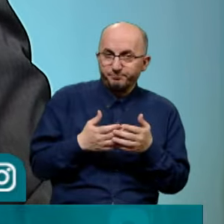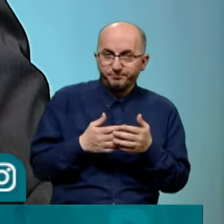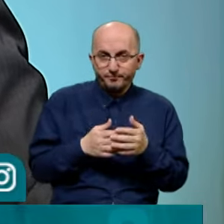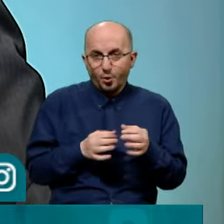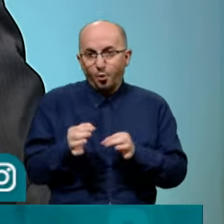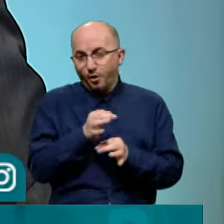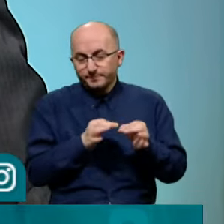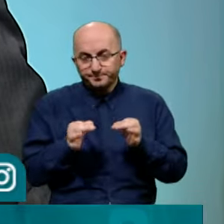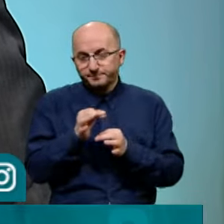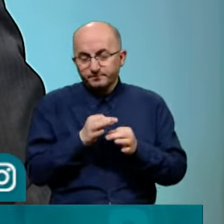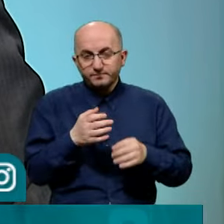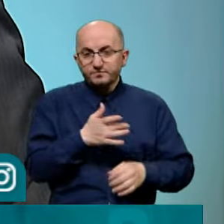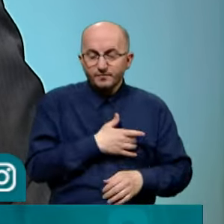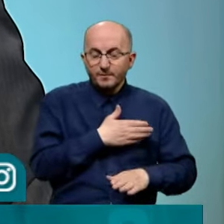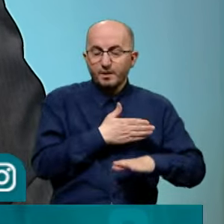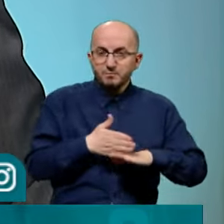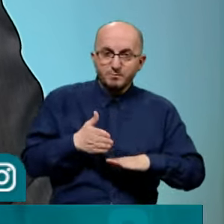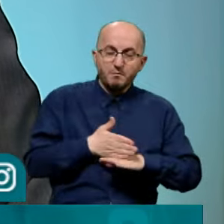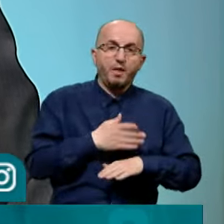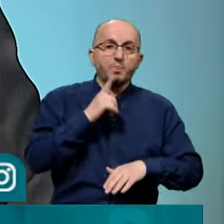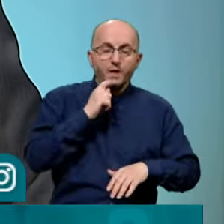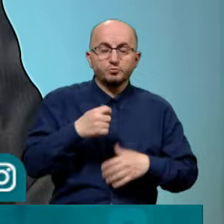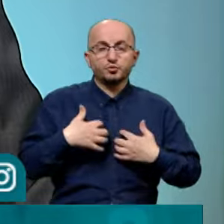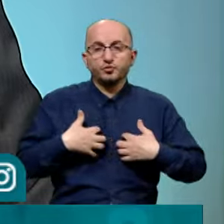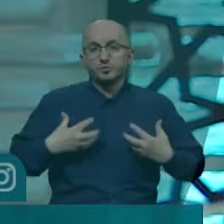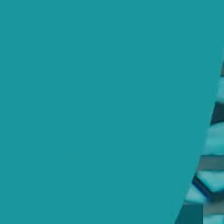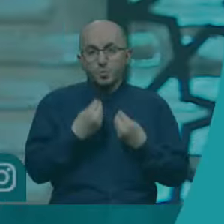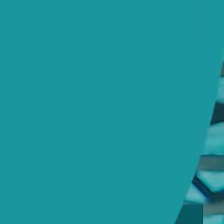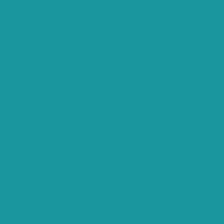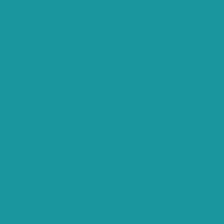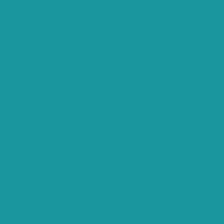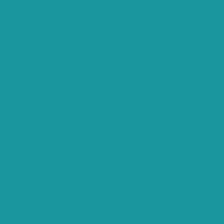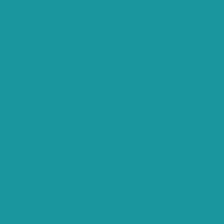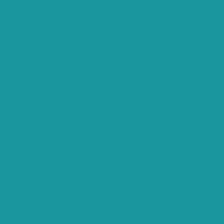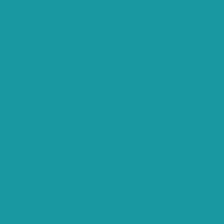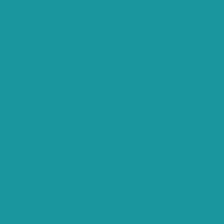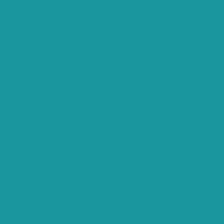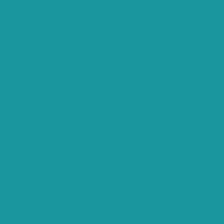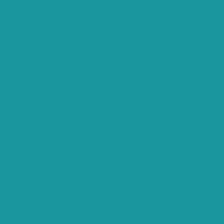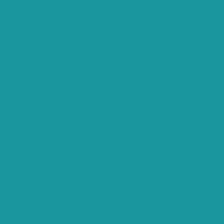namus güvencesinde olduğundan caizdir. Bunda bir sakınca olmaz. Eyvallah hocam. Teşekkür ederiz.